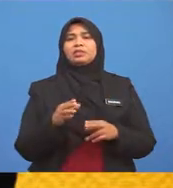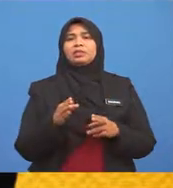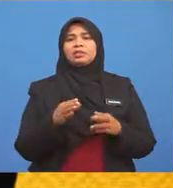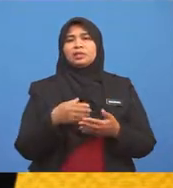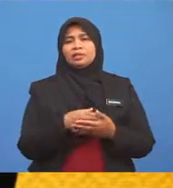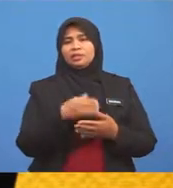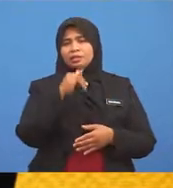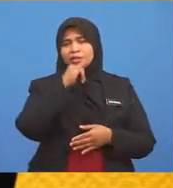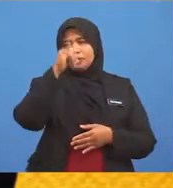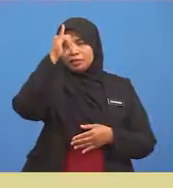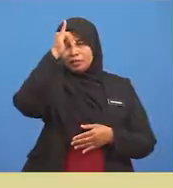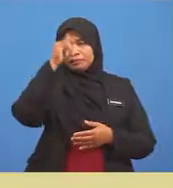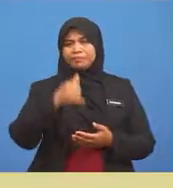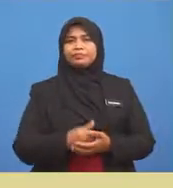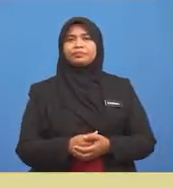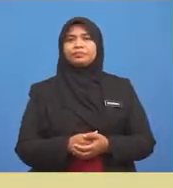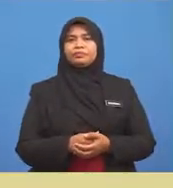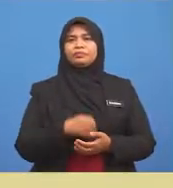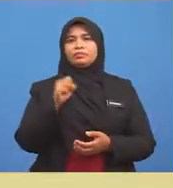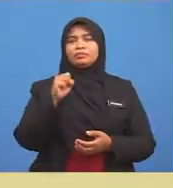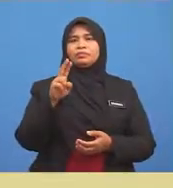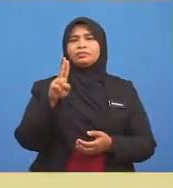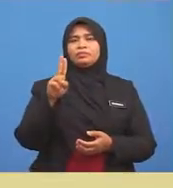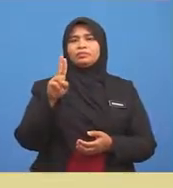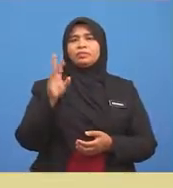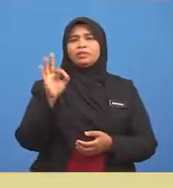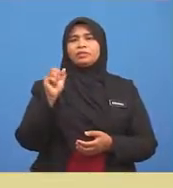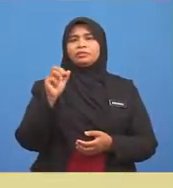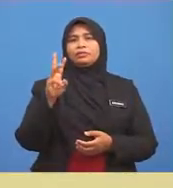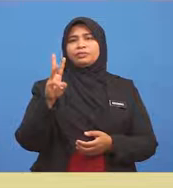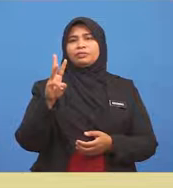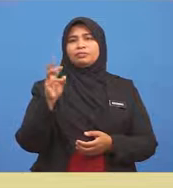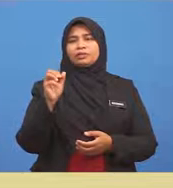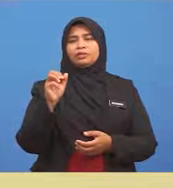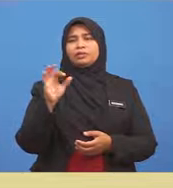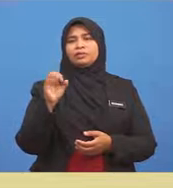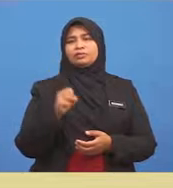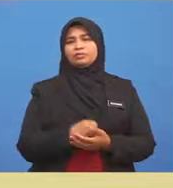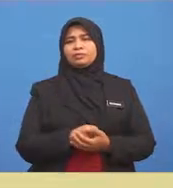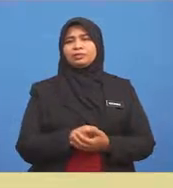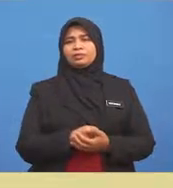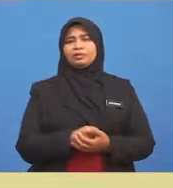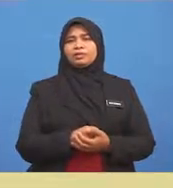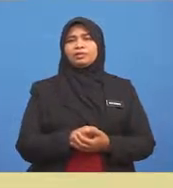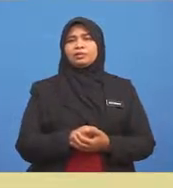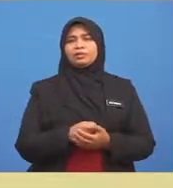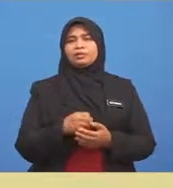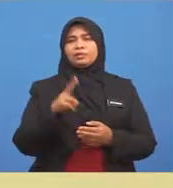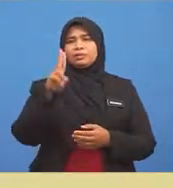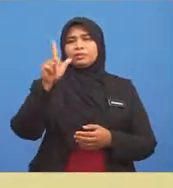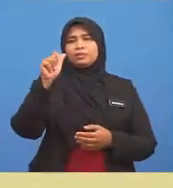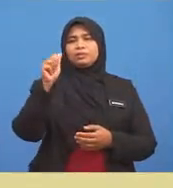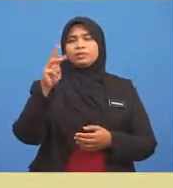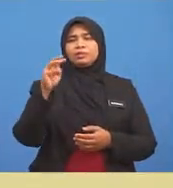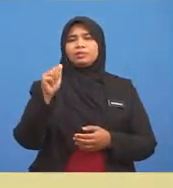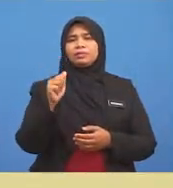Perkataan-perkataan tersebut ialah As-Sufaha dan Amwalukum. Ulama berselisih